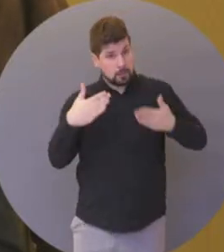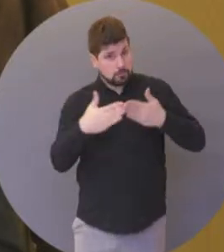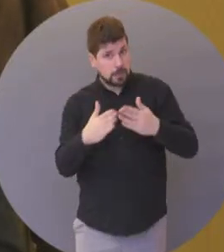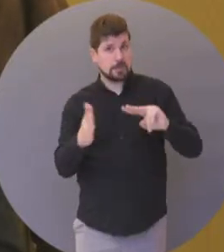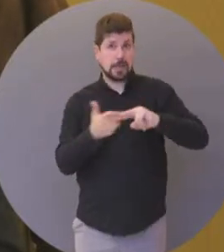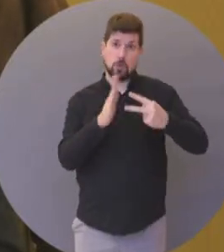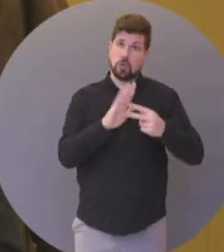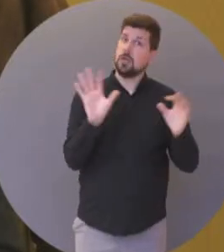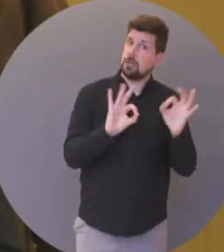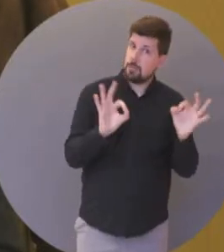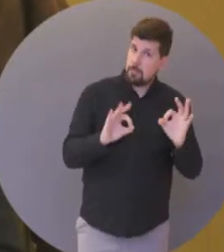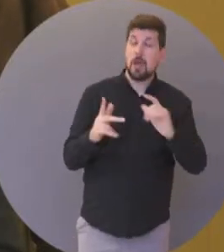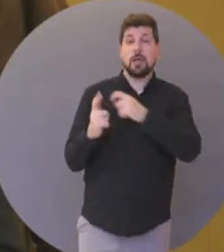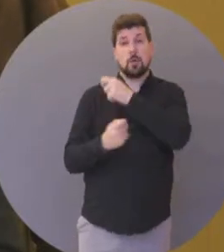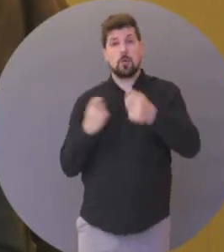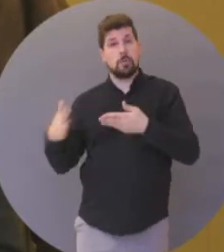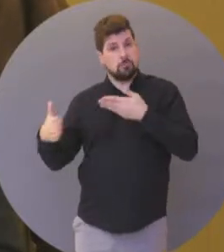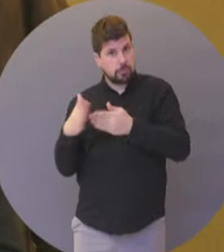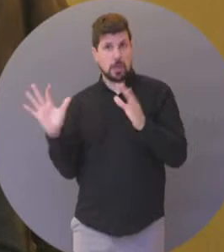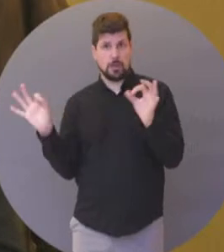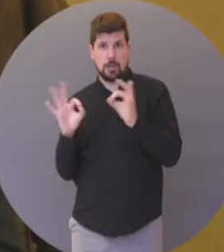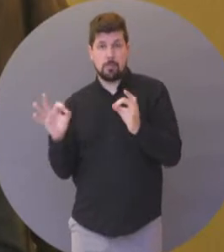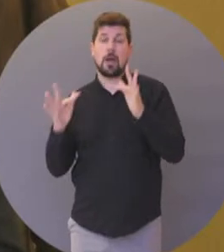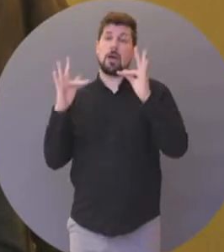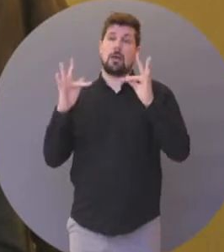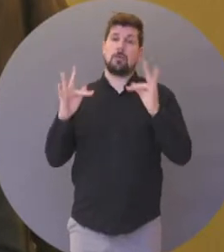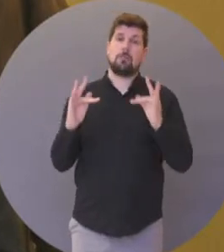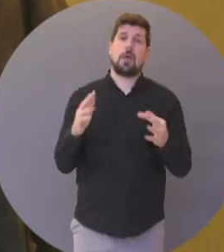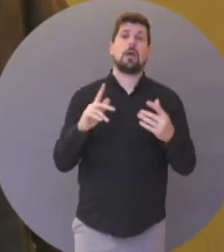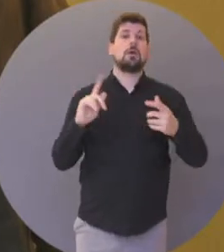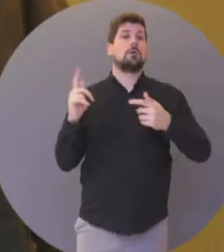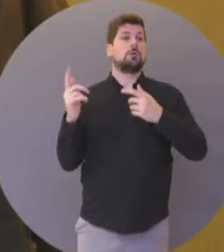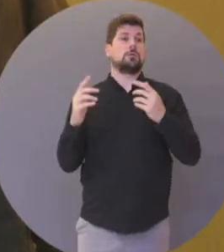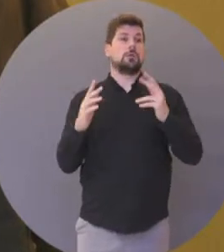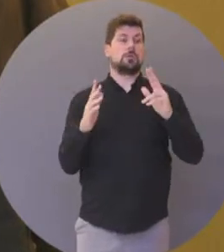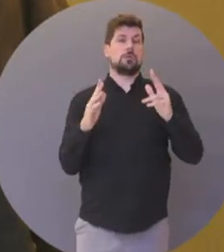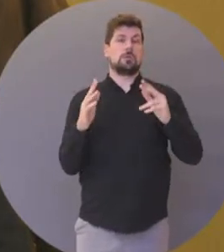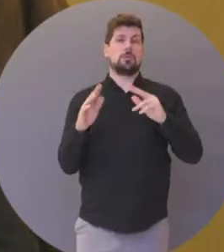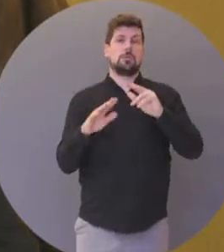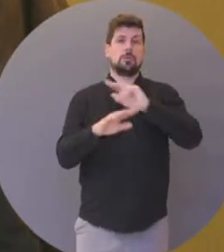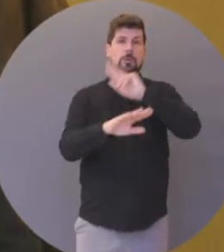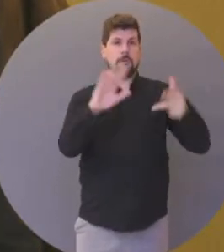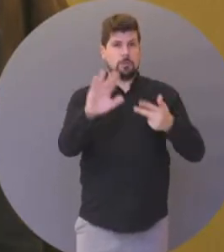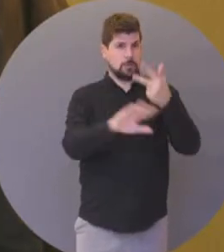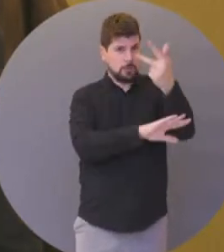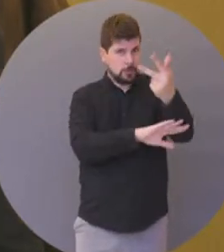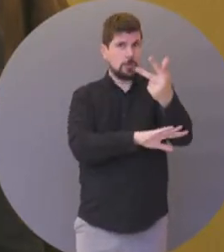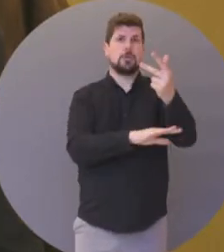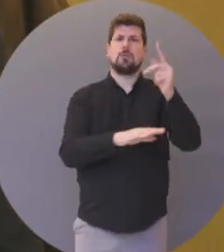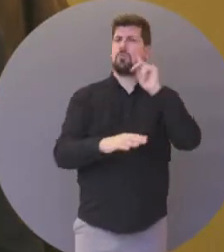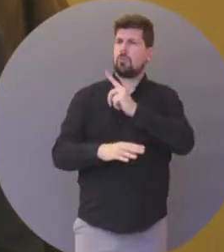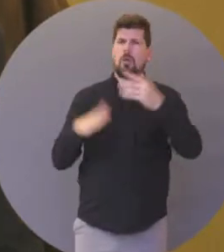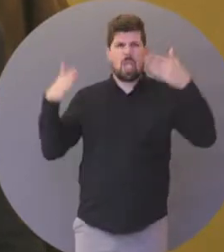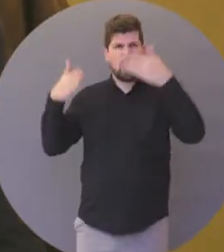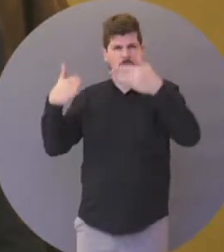concernant la production d'énergie renouvelables quelle est cette folle obstination pour le nucléaire tout le monde est concerné par l'avenir dans le système électrique